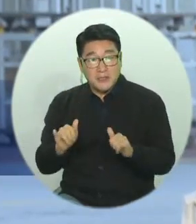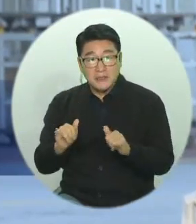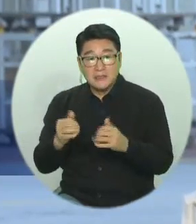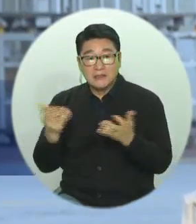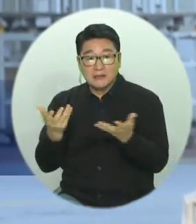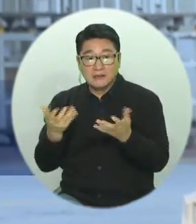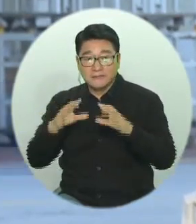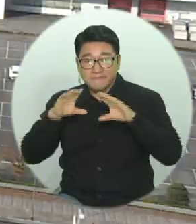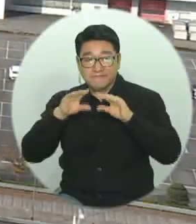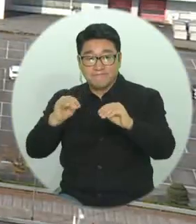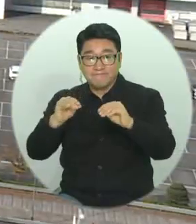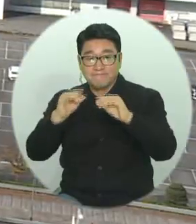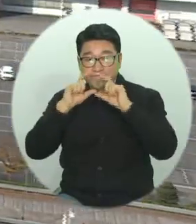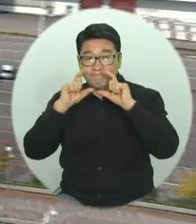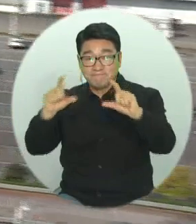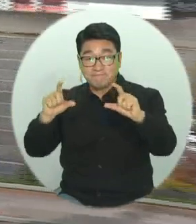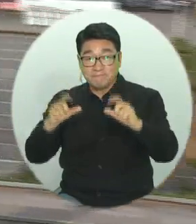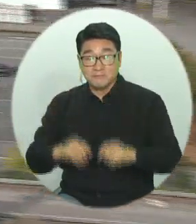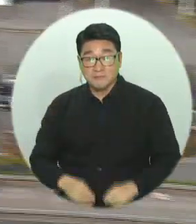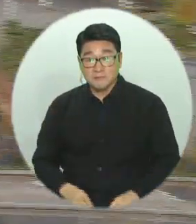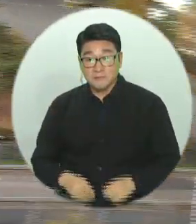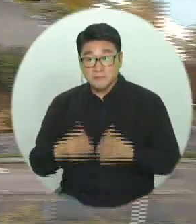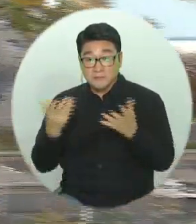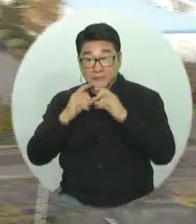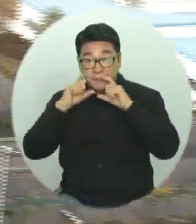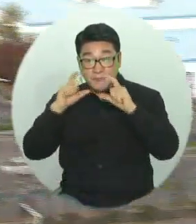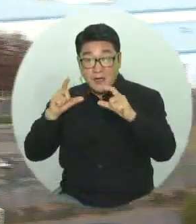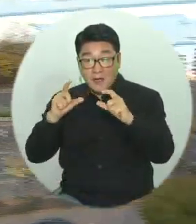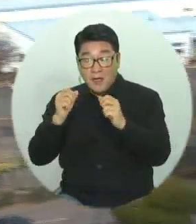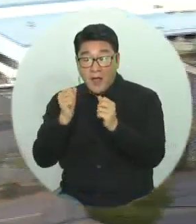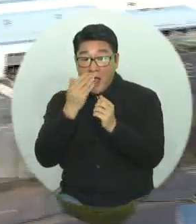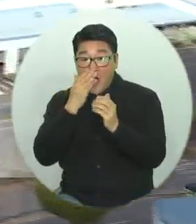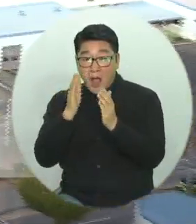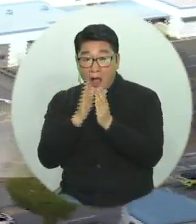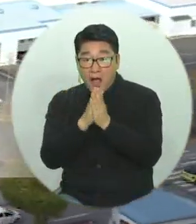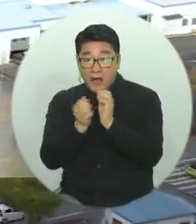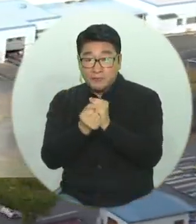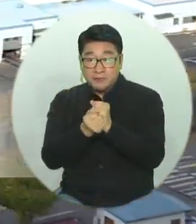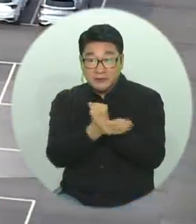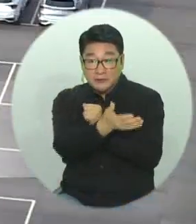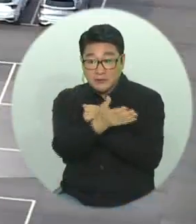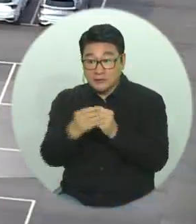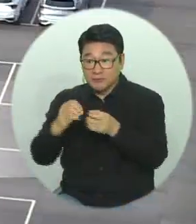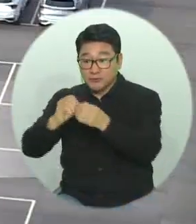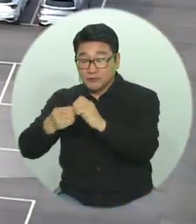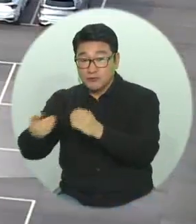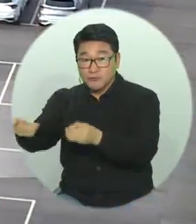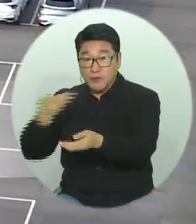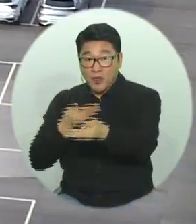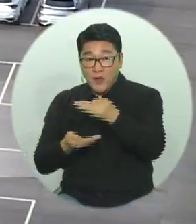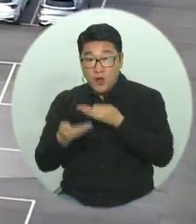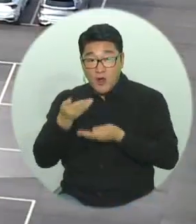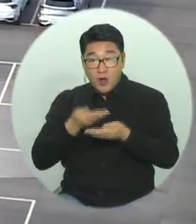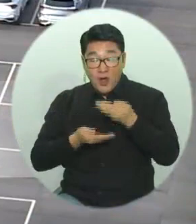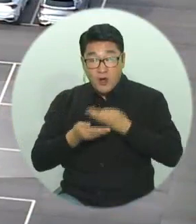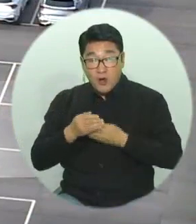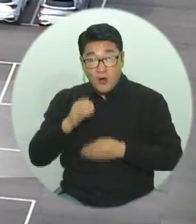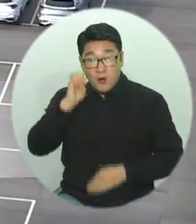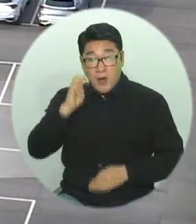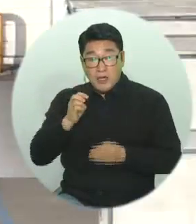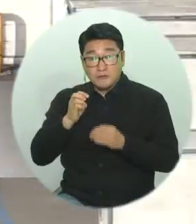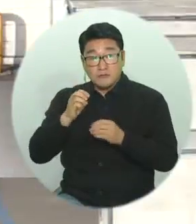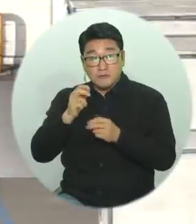작업 중지를 했습니다이 중지명령의 여파는 컸습니다이 업체로부터 부품을 납품받는 기아 오토랜드 광주